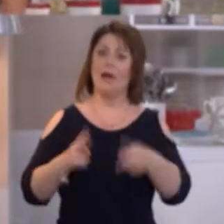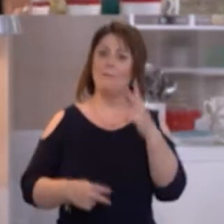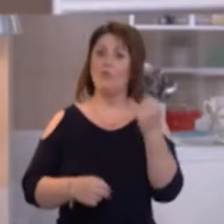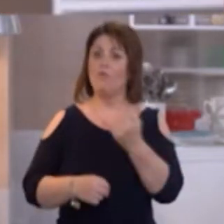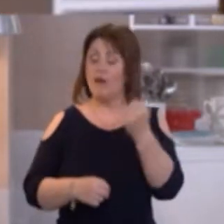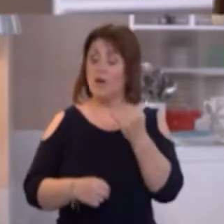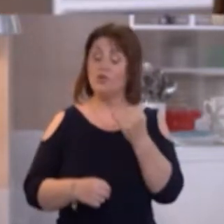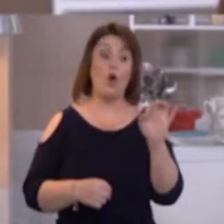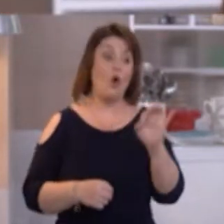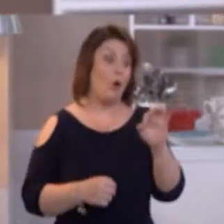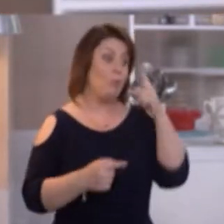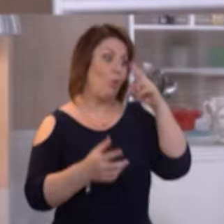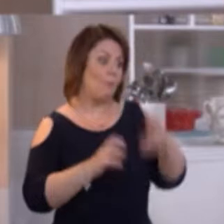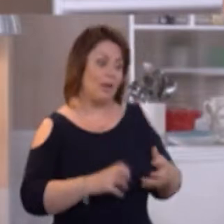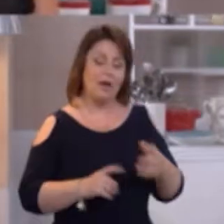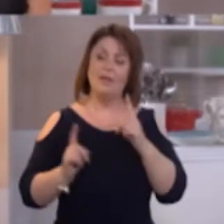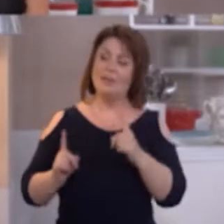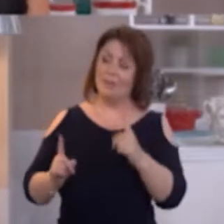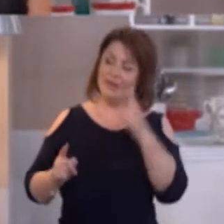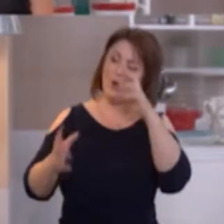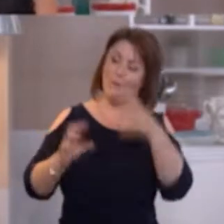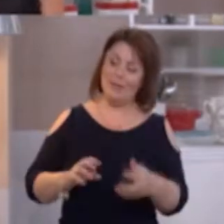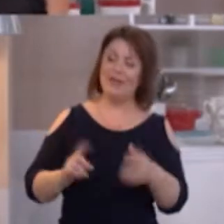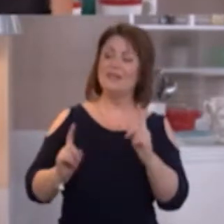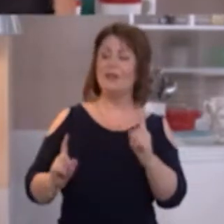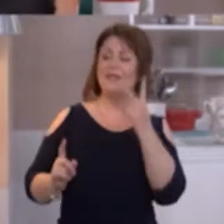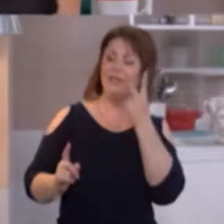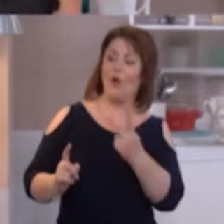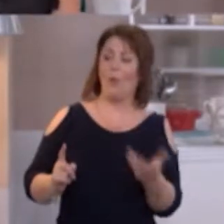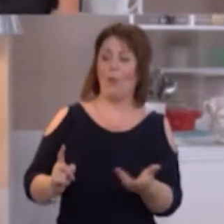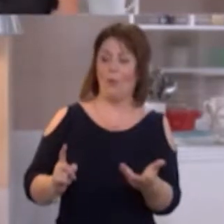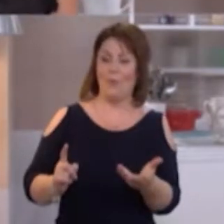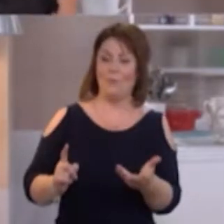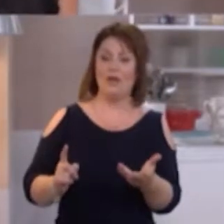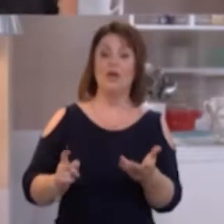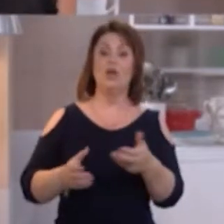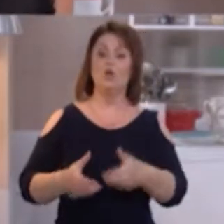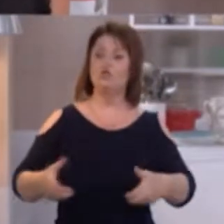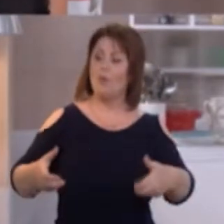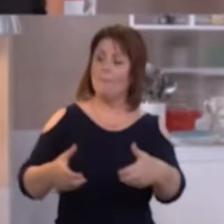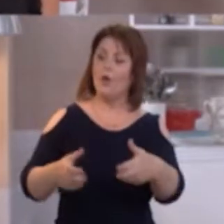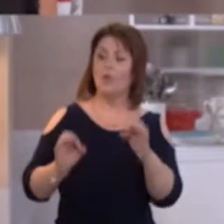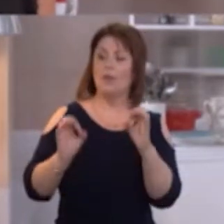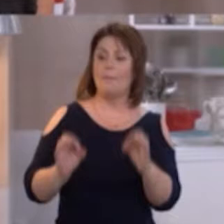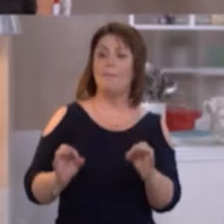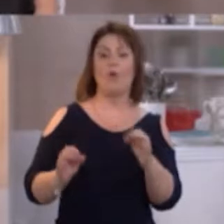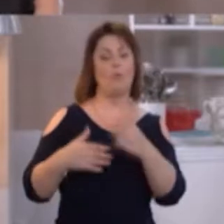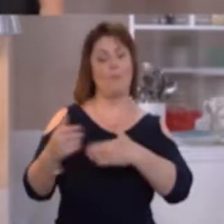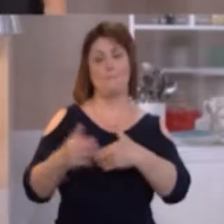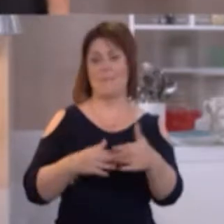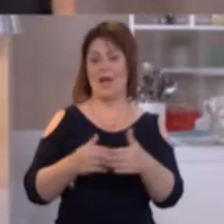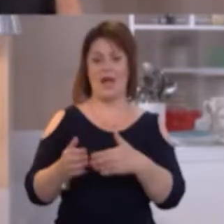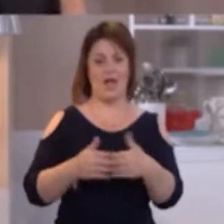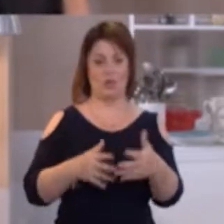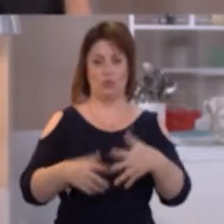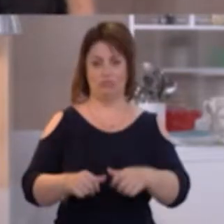complicata, dipende. O più complicata, dipende dai punti di vista. E quindi il ciambellone lo facciamo completamente a mano. Completamente